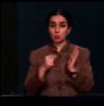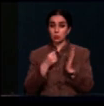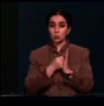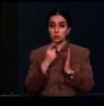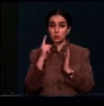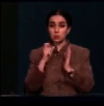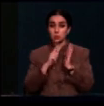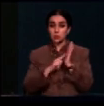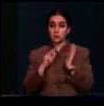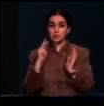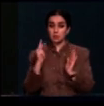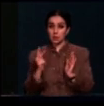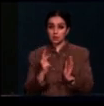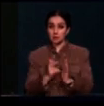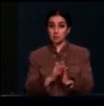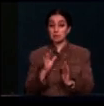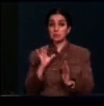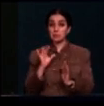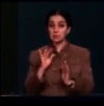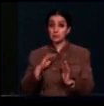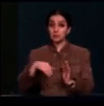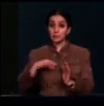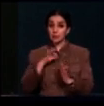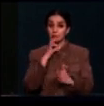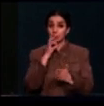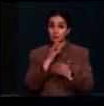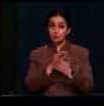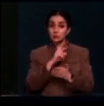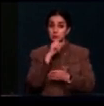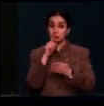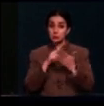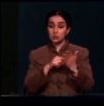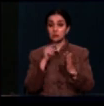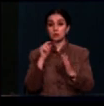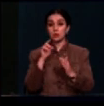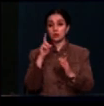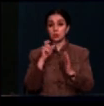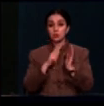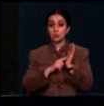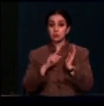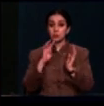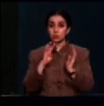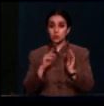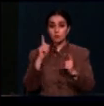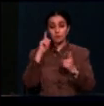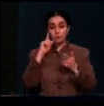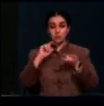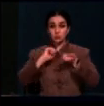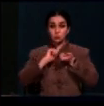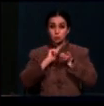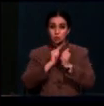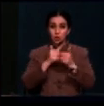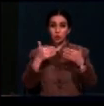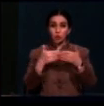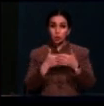до 173. Затем ответить на вопросы на странице 174, выучить наизусть